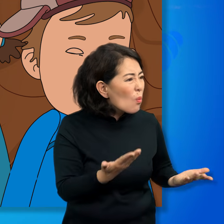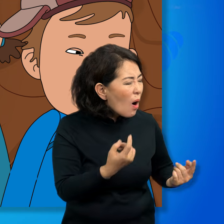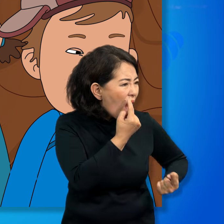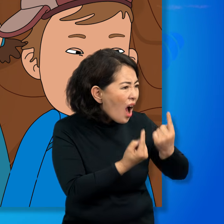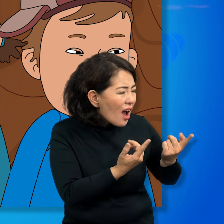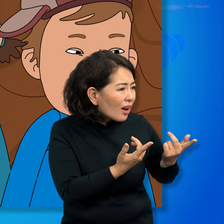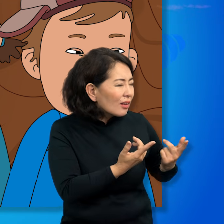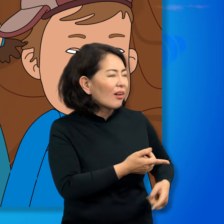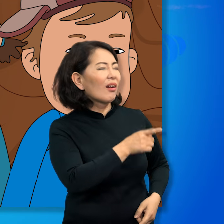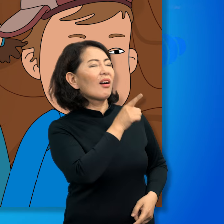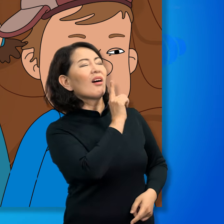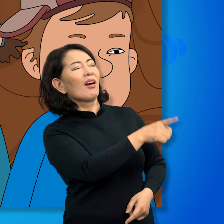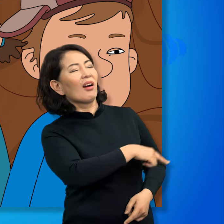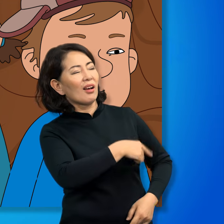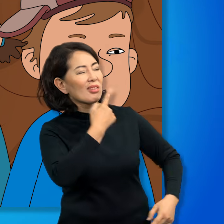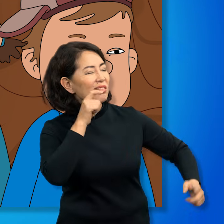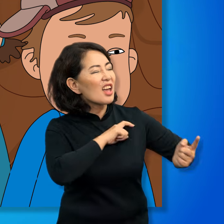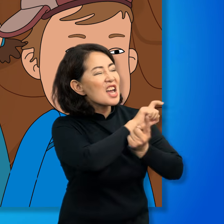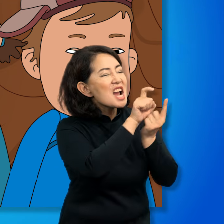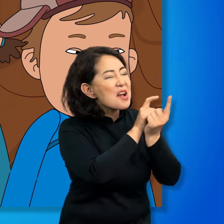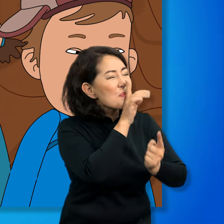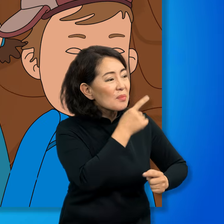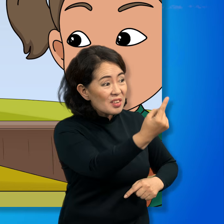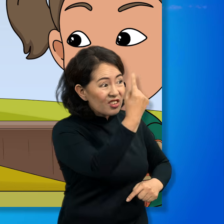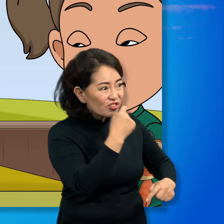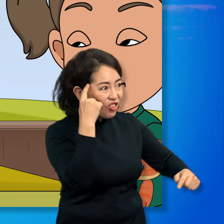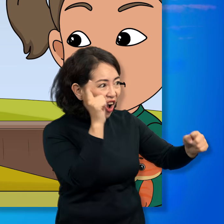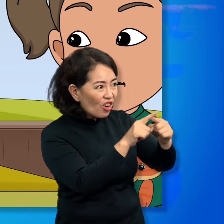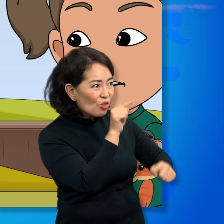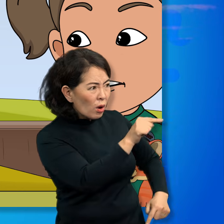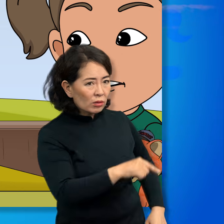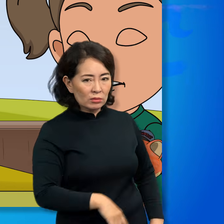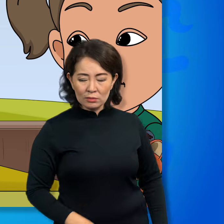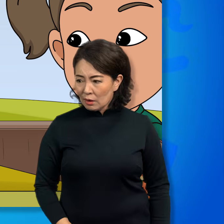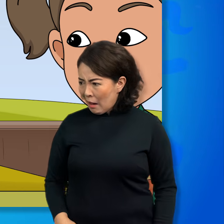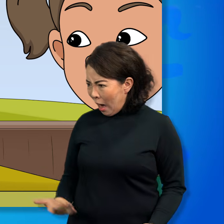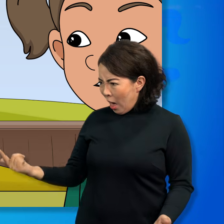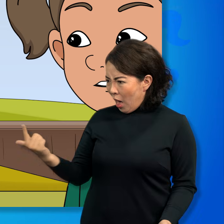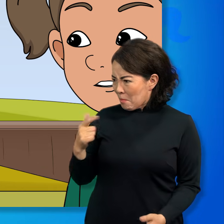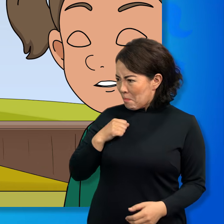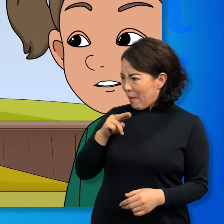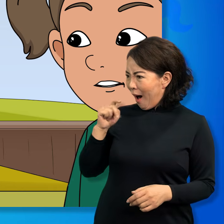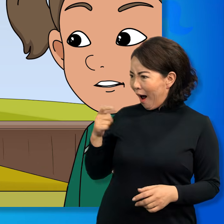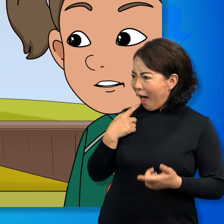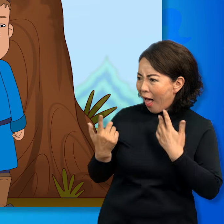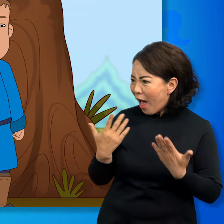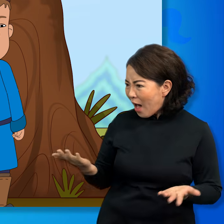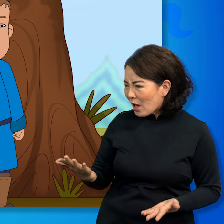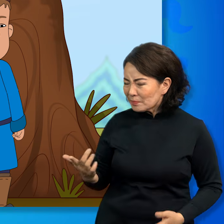уу? Ам дордох гэж ирсэн байна. Ба, ямар айхтар хэл амтай хөвгт